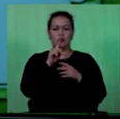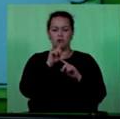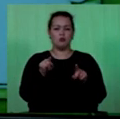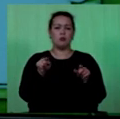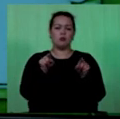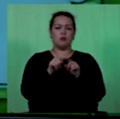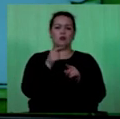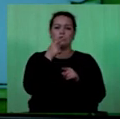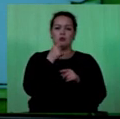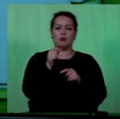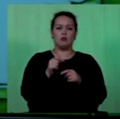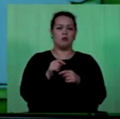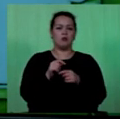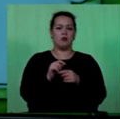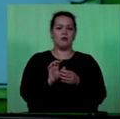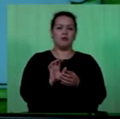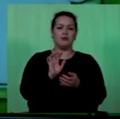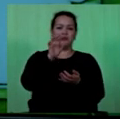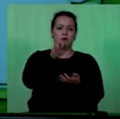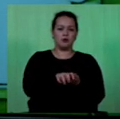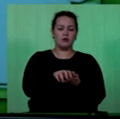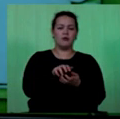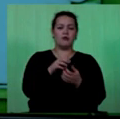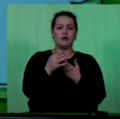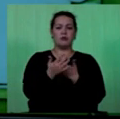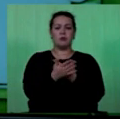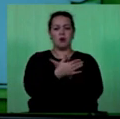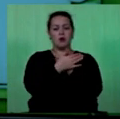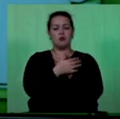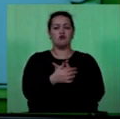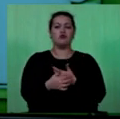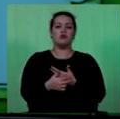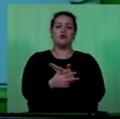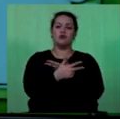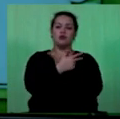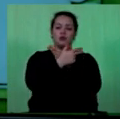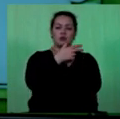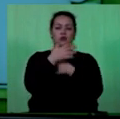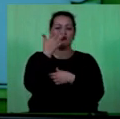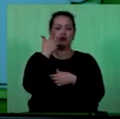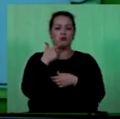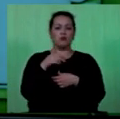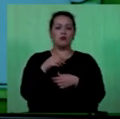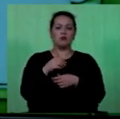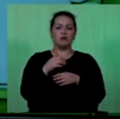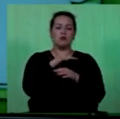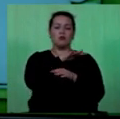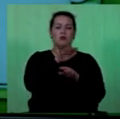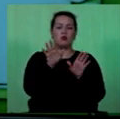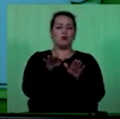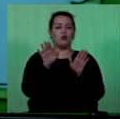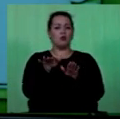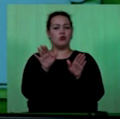Не ловите бабочек и стрекоз. Бабочка цветная над тобой